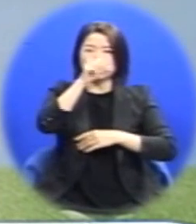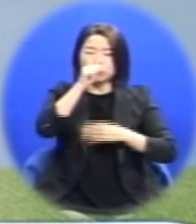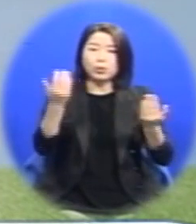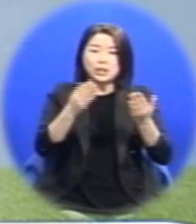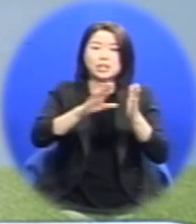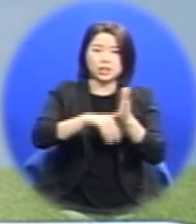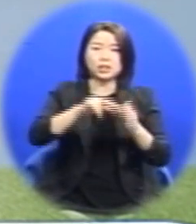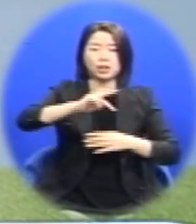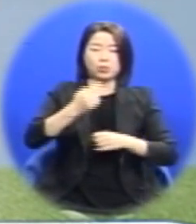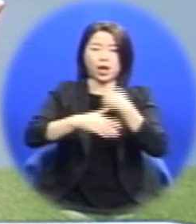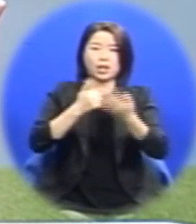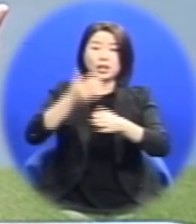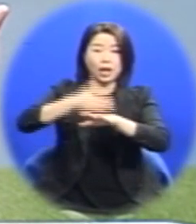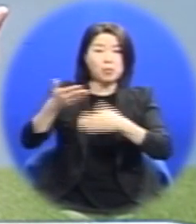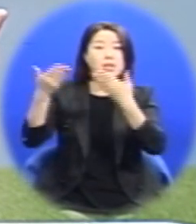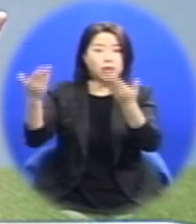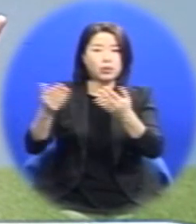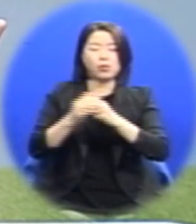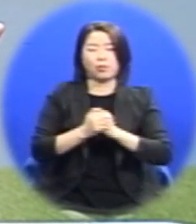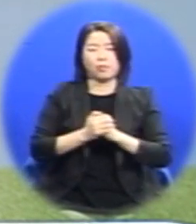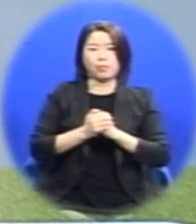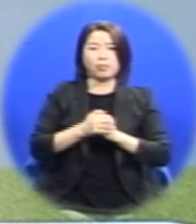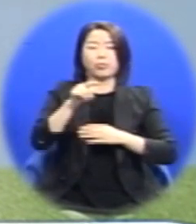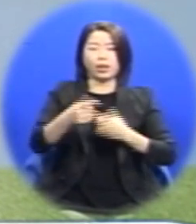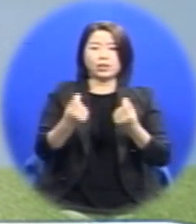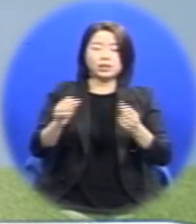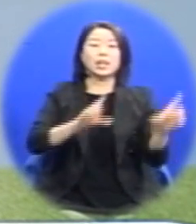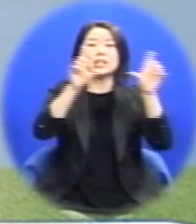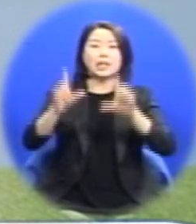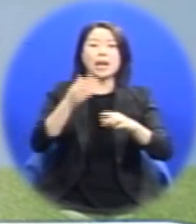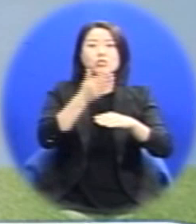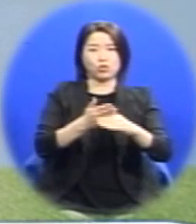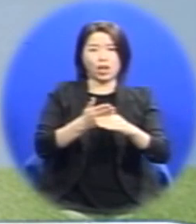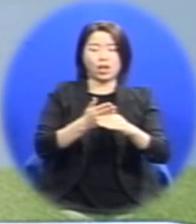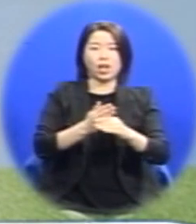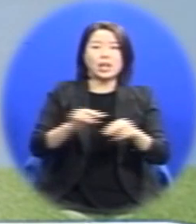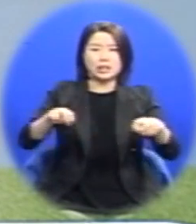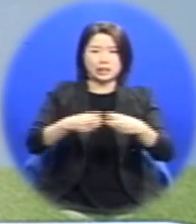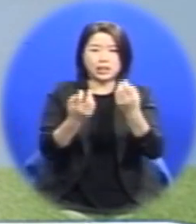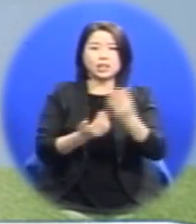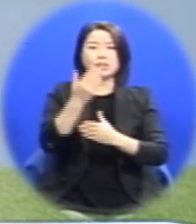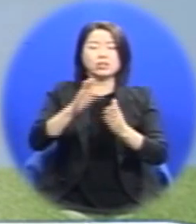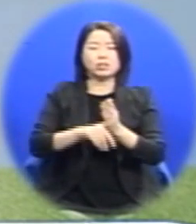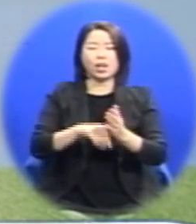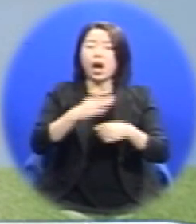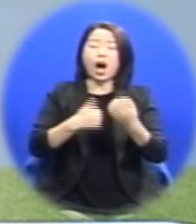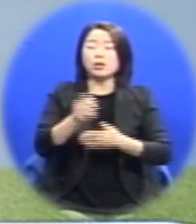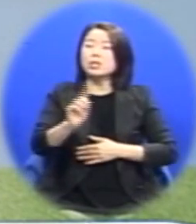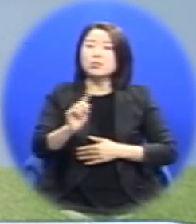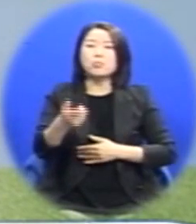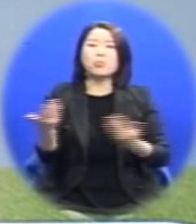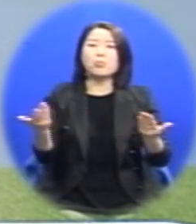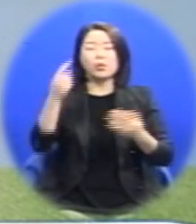있을 때도 하나님께 감사하고 그렇게 살다가 재난이 생길 때 하나님 이게 도대체 뭐예요?